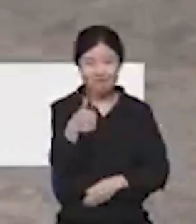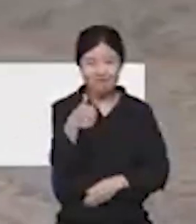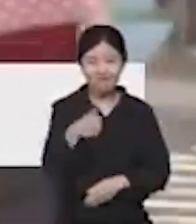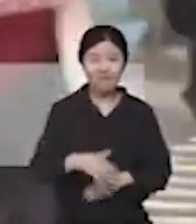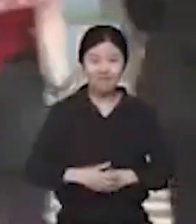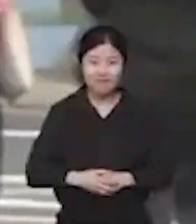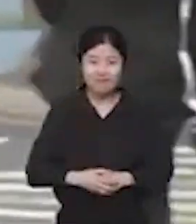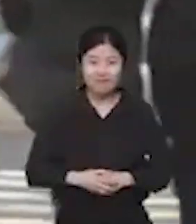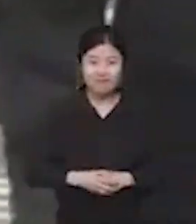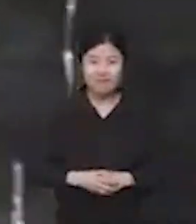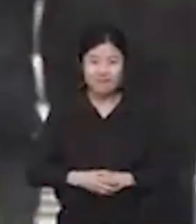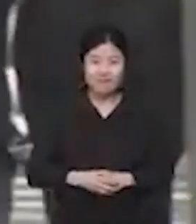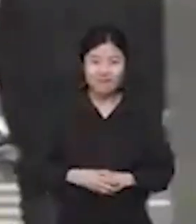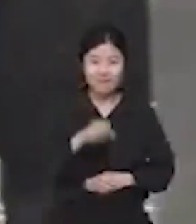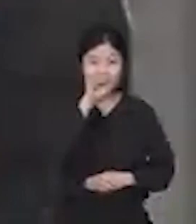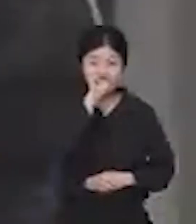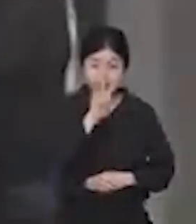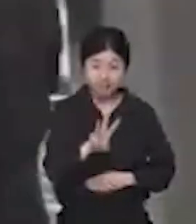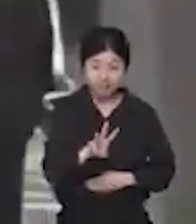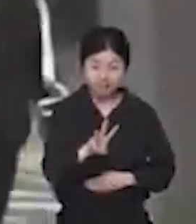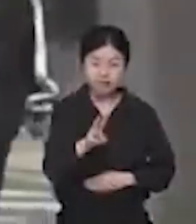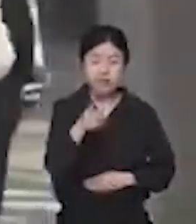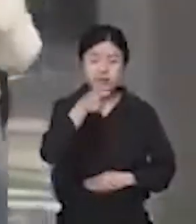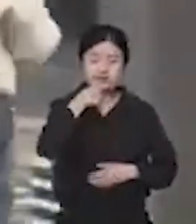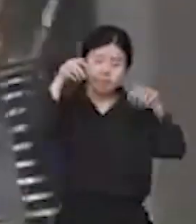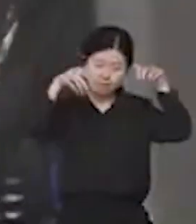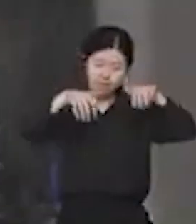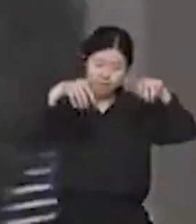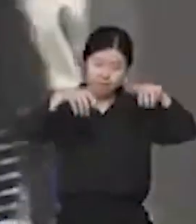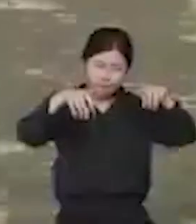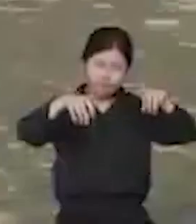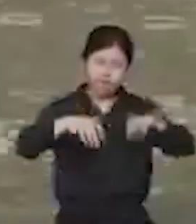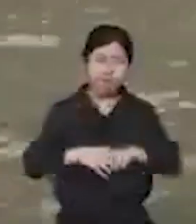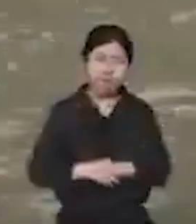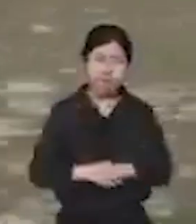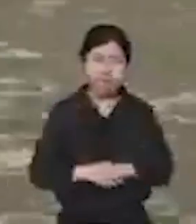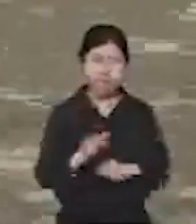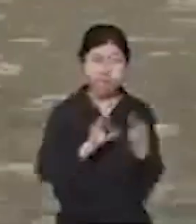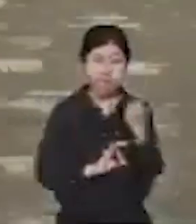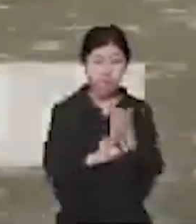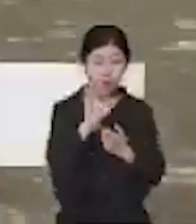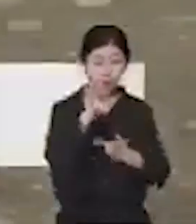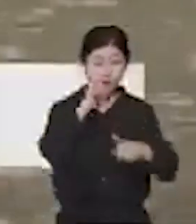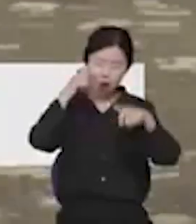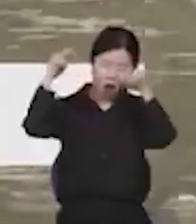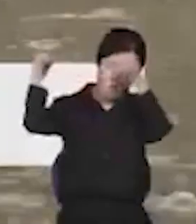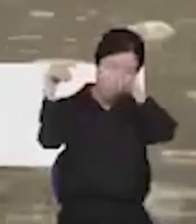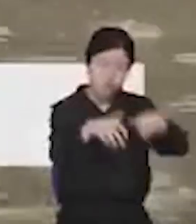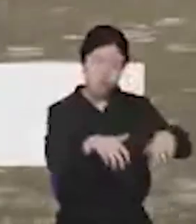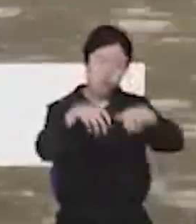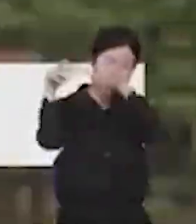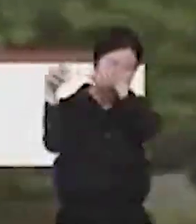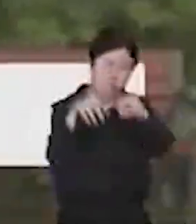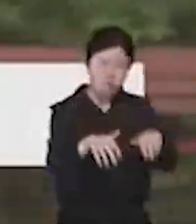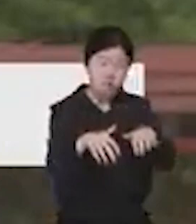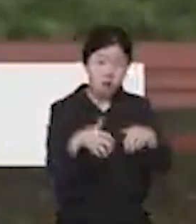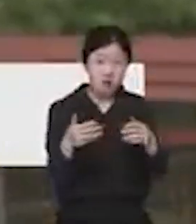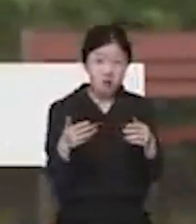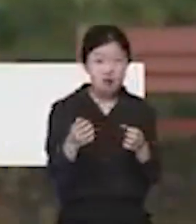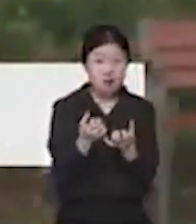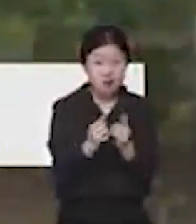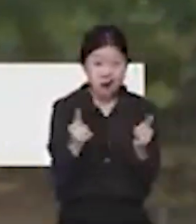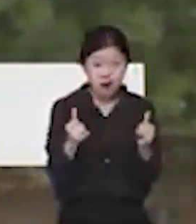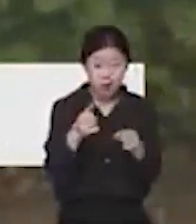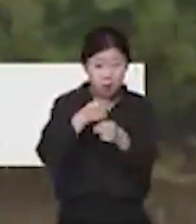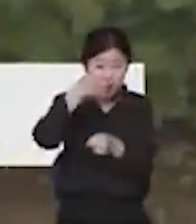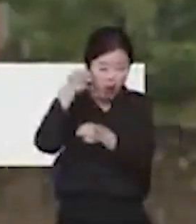좋습니다. 광주 도심에도 빗줄기가 이어졌습니다. 오전 한때 쏟아진 굵은 장대비에 시민들은